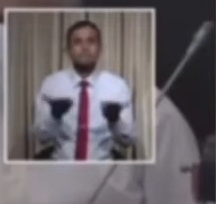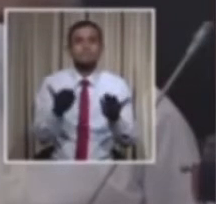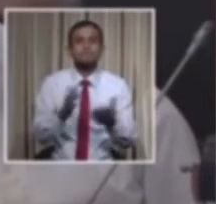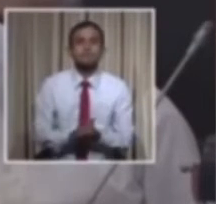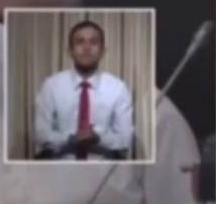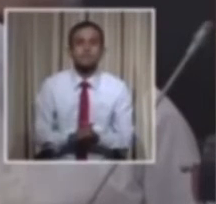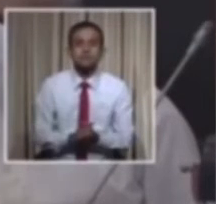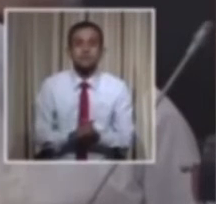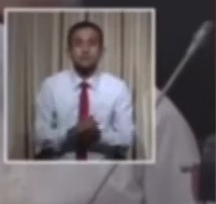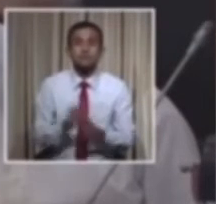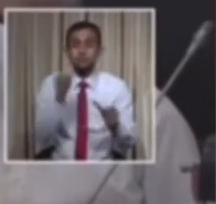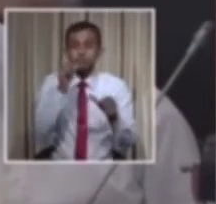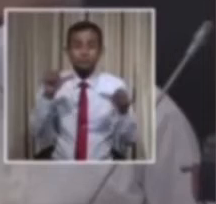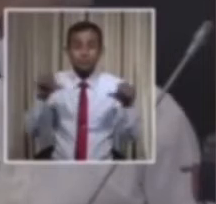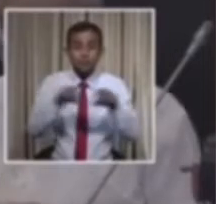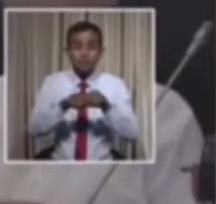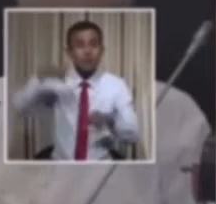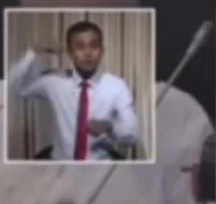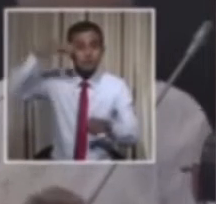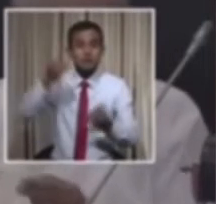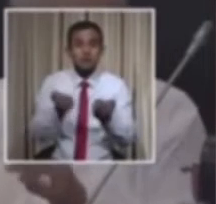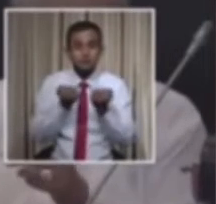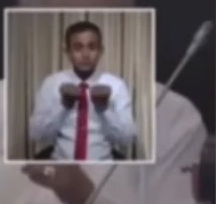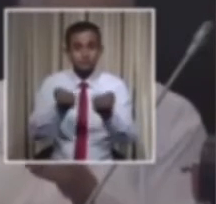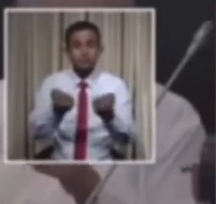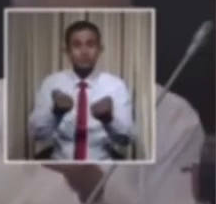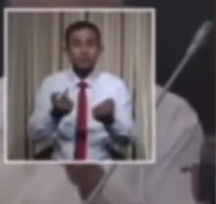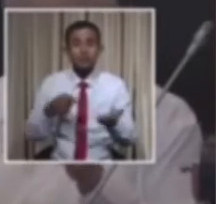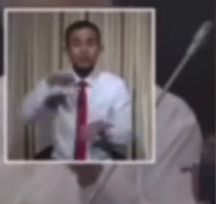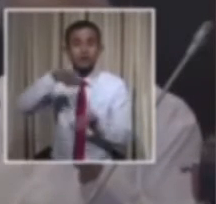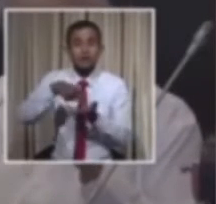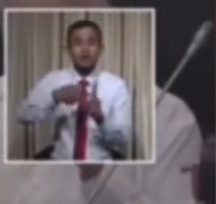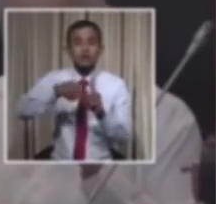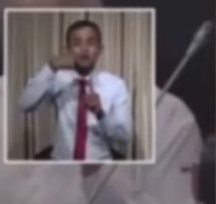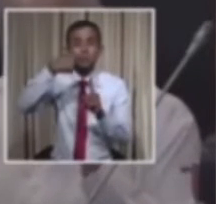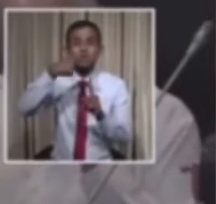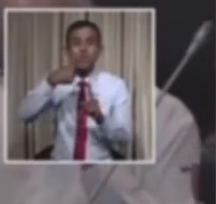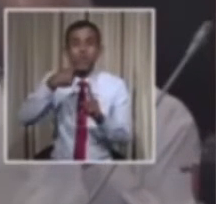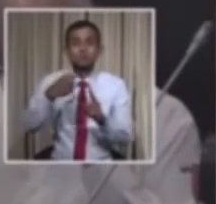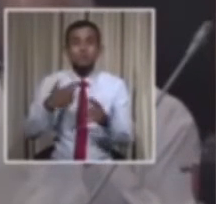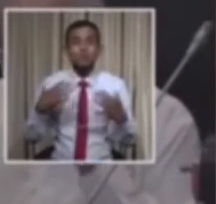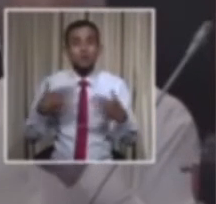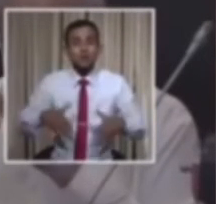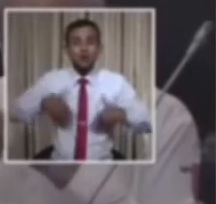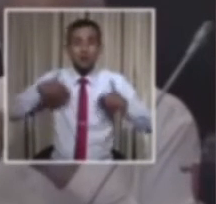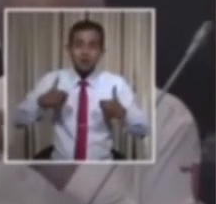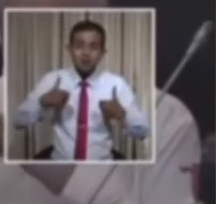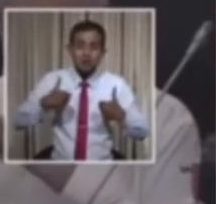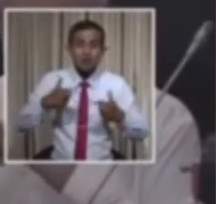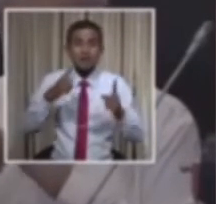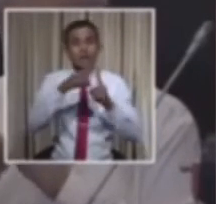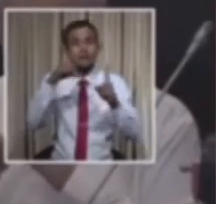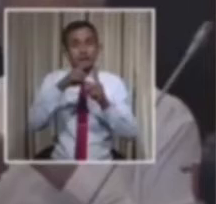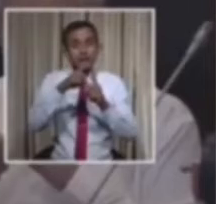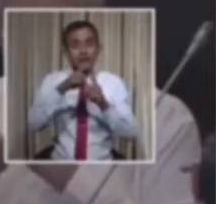வேலையேற்றப்பட்டதாரிகளுக்கு வேலைவாய்ப்பை வழங்கியுள்ளோம். வறுமையை குறைக்கும் நோக்கத்துடன் குறைந்த வருமானம் பெறும் குடும்பங்களை சேர்ந்த 100,000